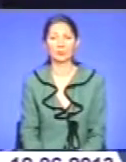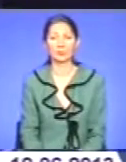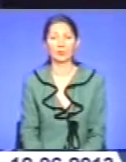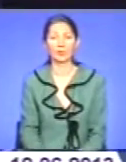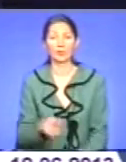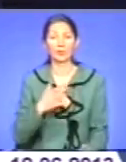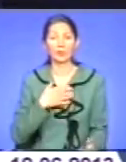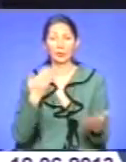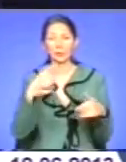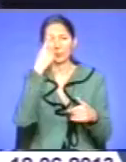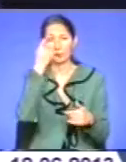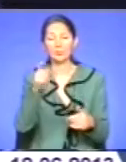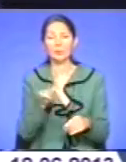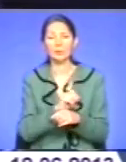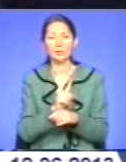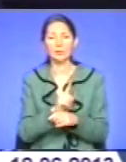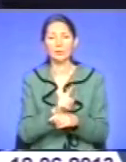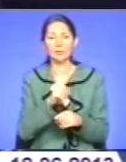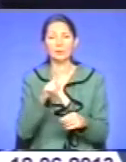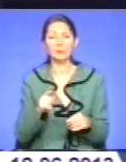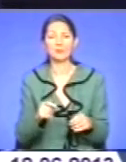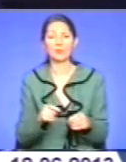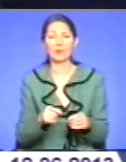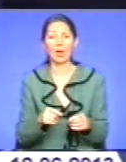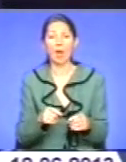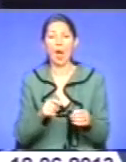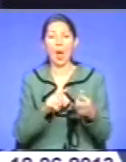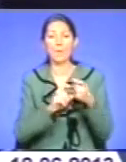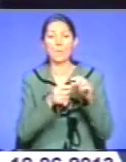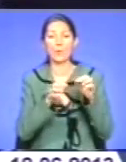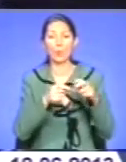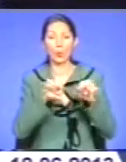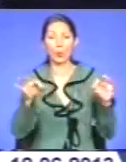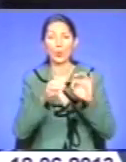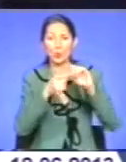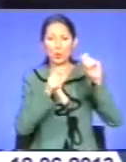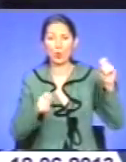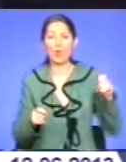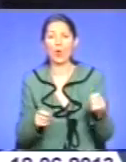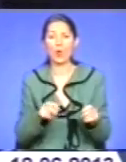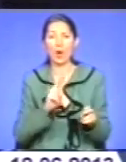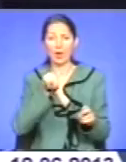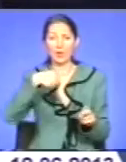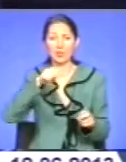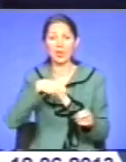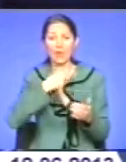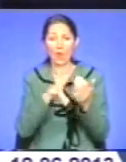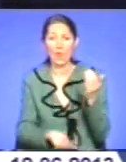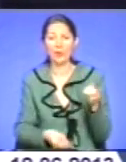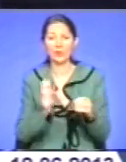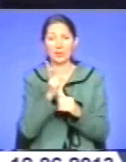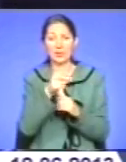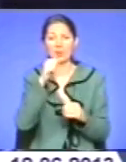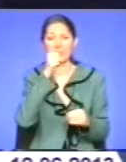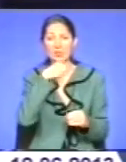Як ми вже повідомляли, у Тернополі з мотузкового атракціону впав 12-річний хлопець. Сталося у парку Національного відродження.